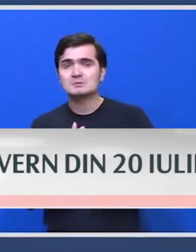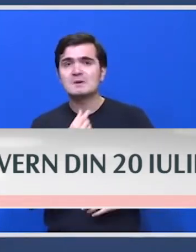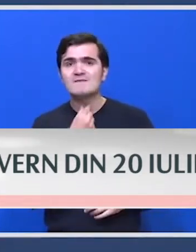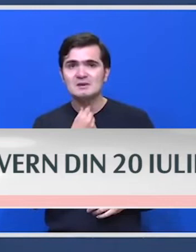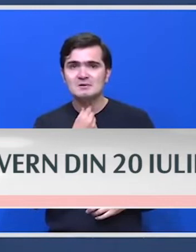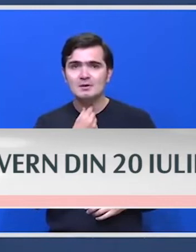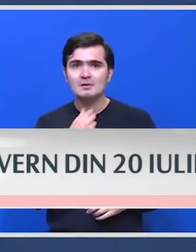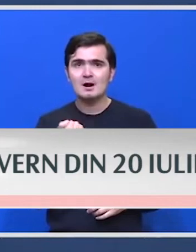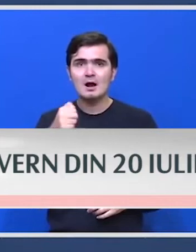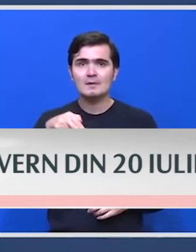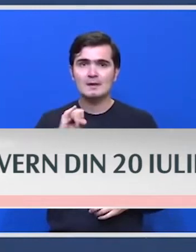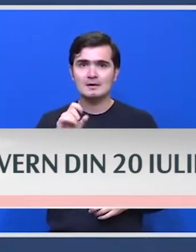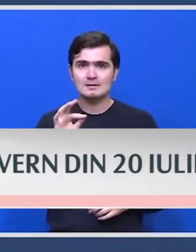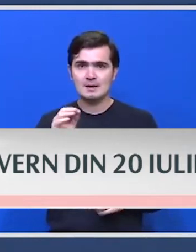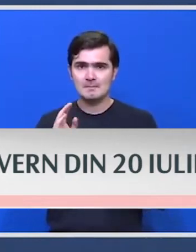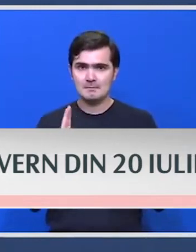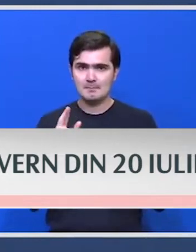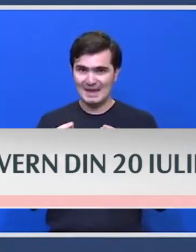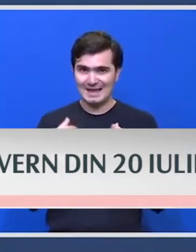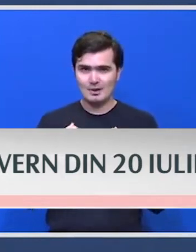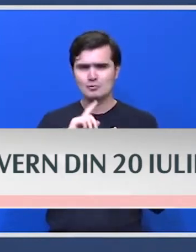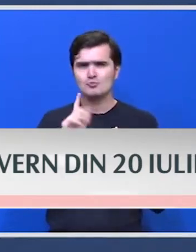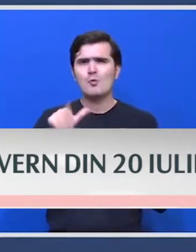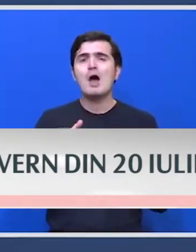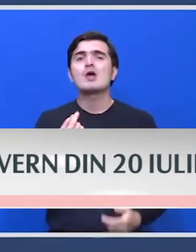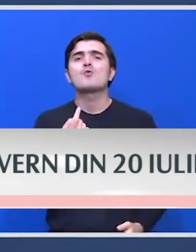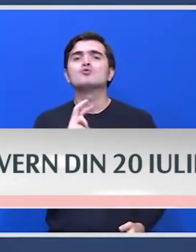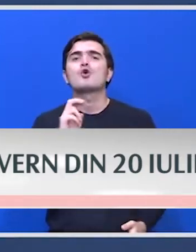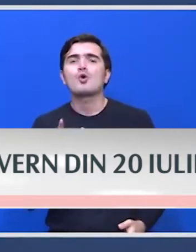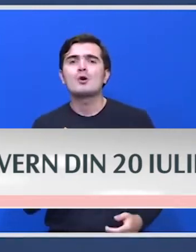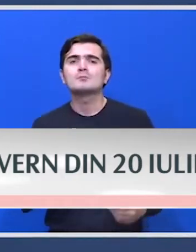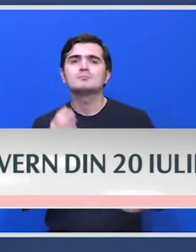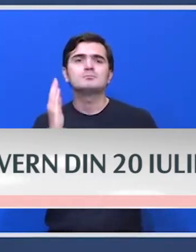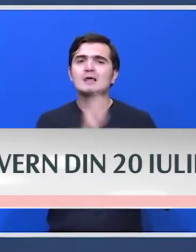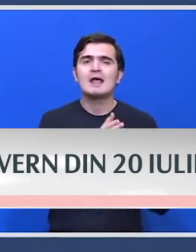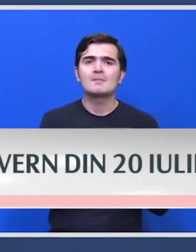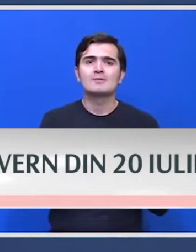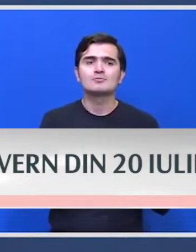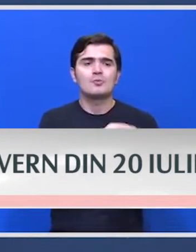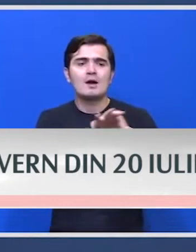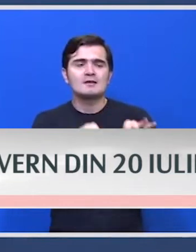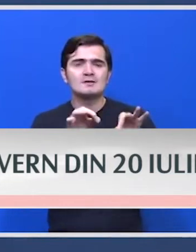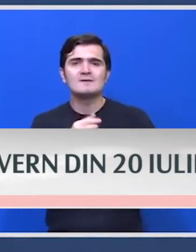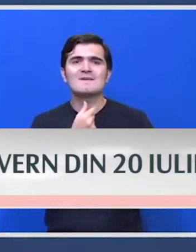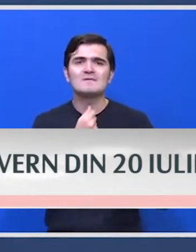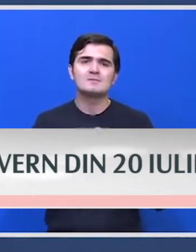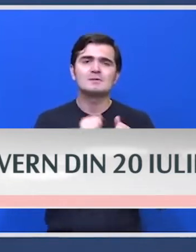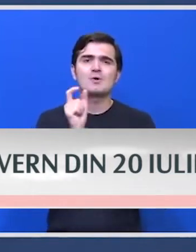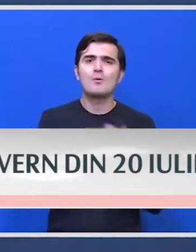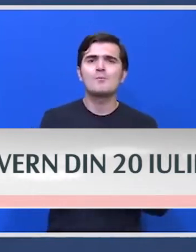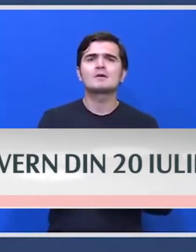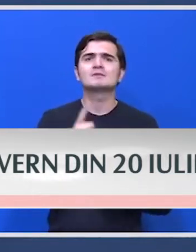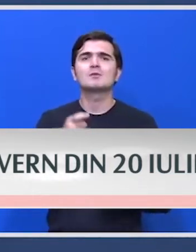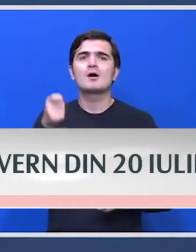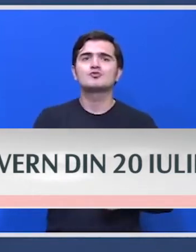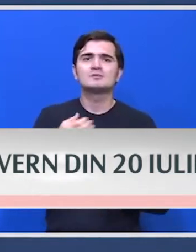Deci, ANITP-ul nu are un rol operativ în identificarea victimelor sau în combatere, ci este o agenție de